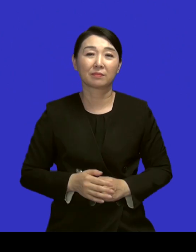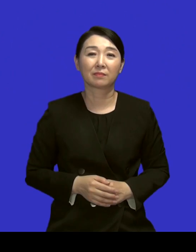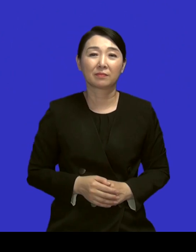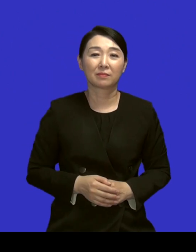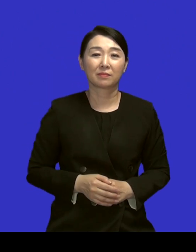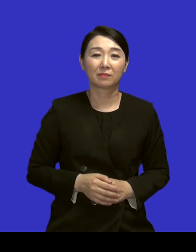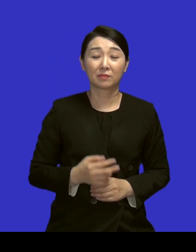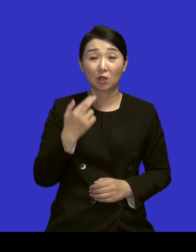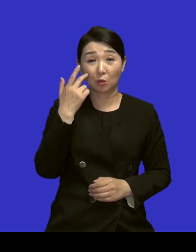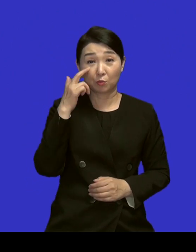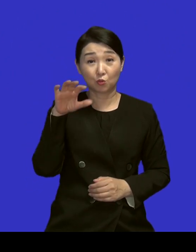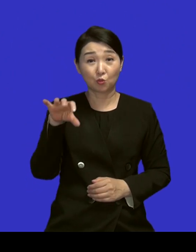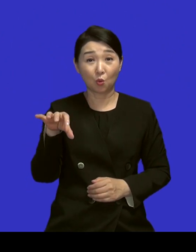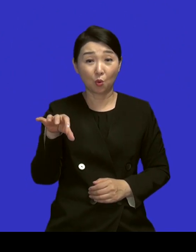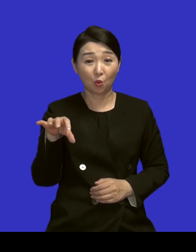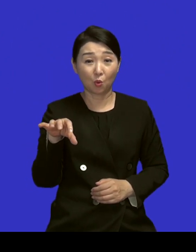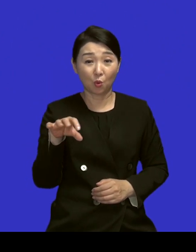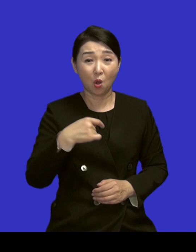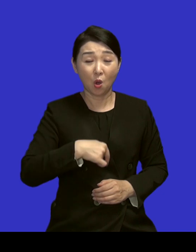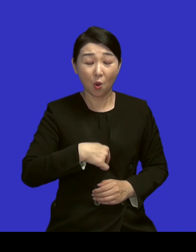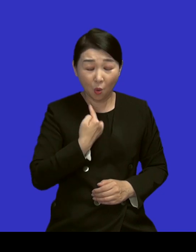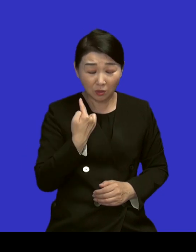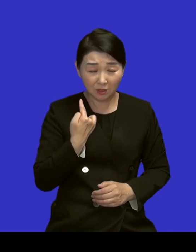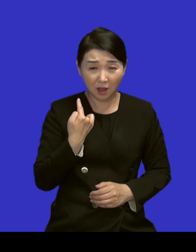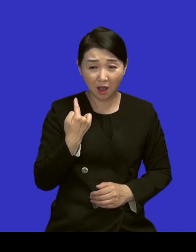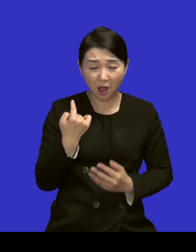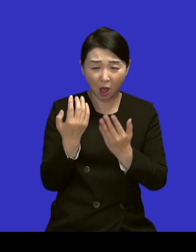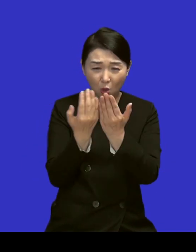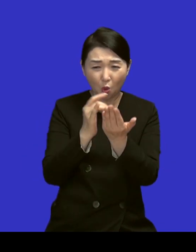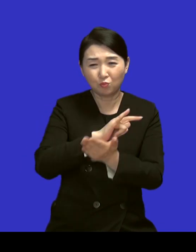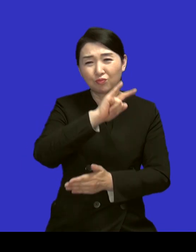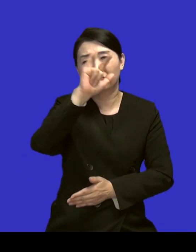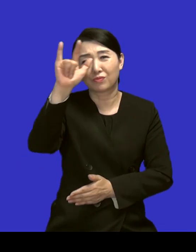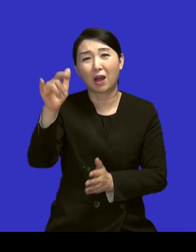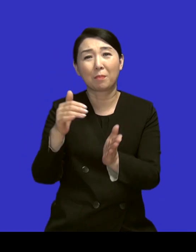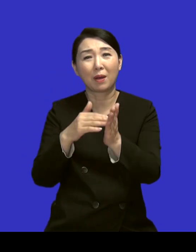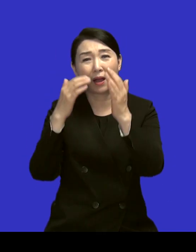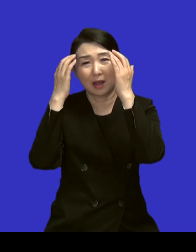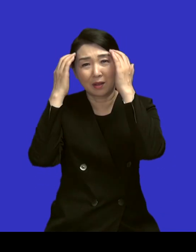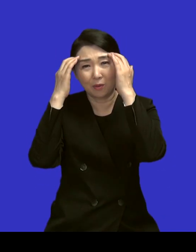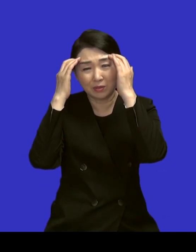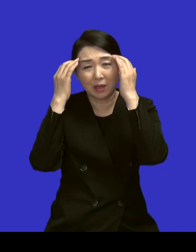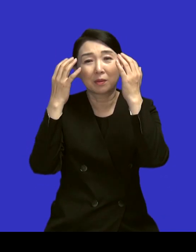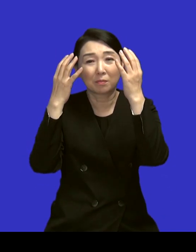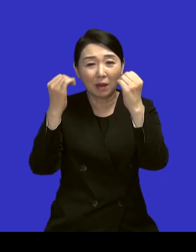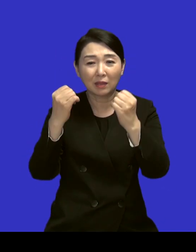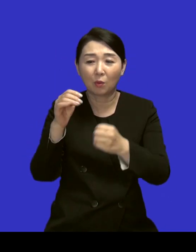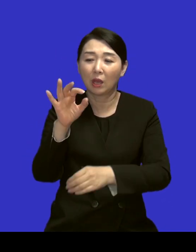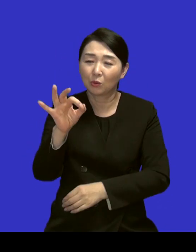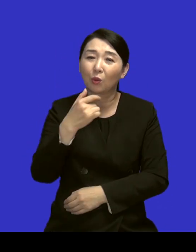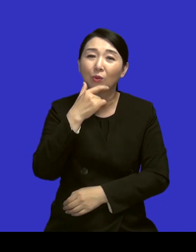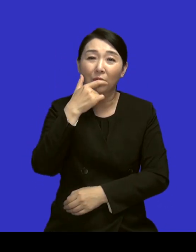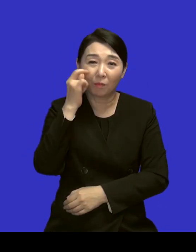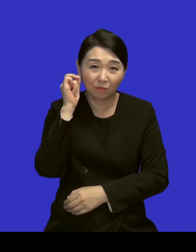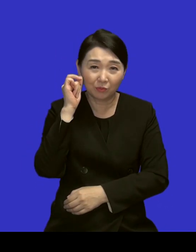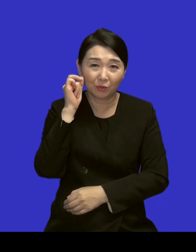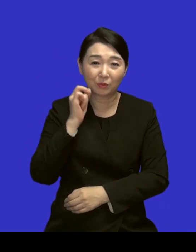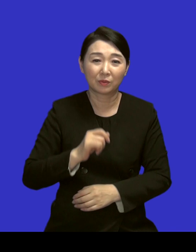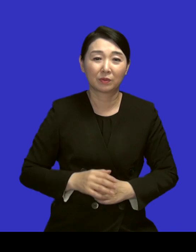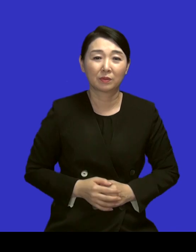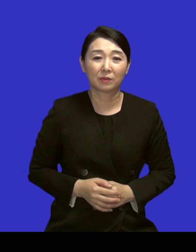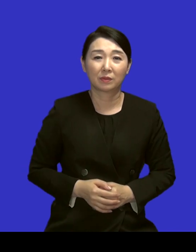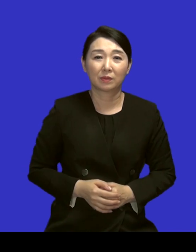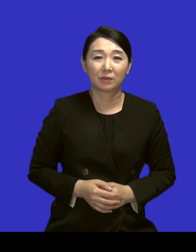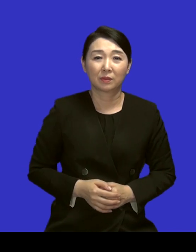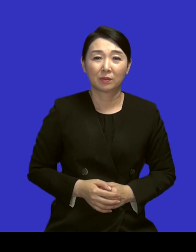맞습니다. 미국에서 아무래도 호롤단신 유학길에 오르면 뭐 고생길이잖아요. 일단 재정적인 어려움부터. 그 곳곳에